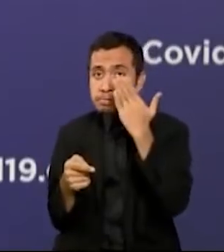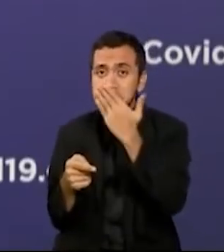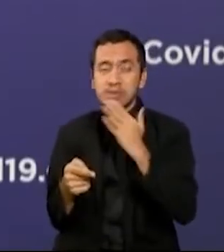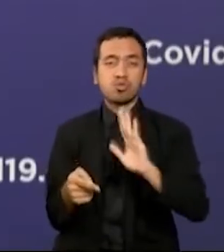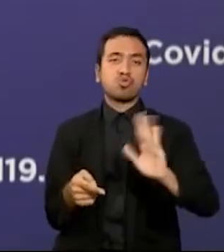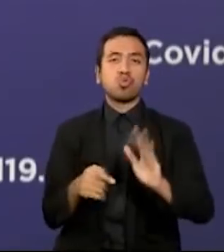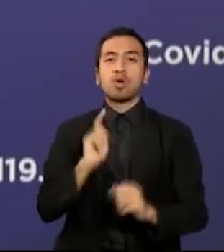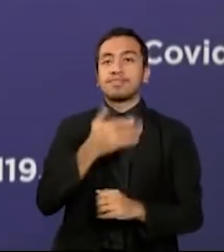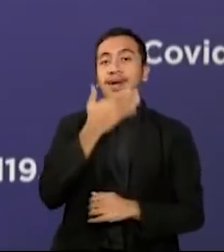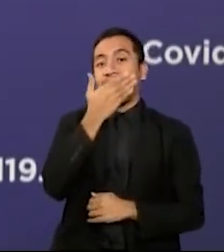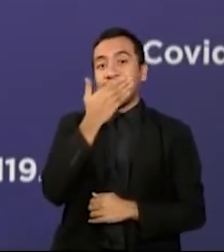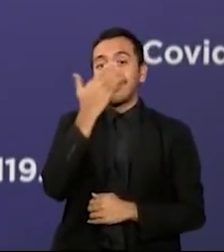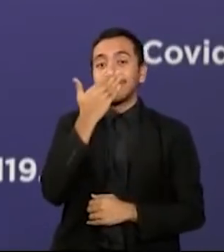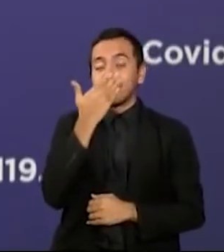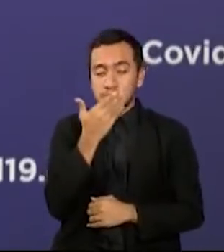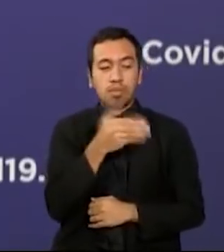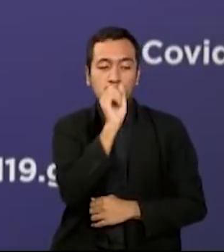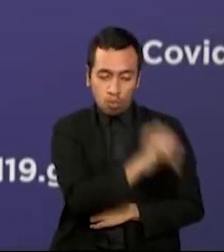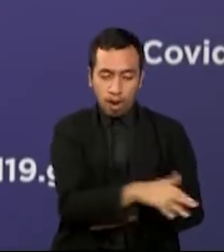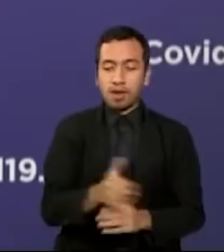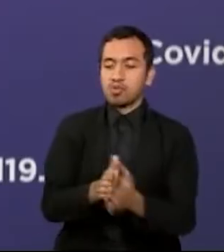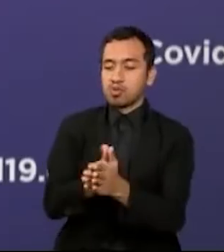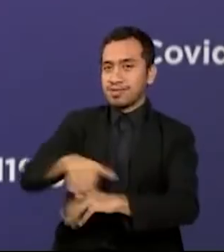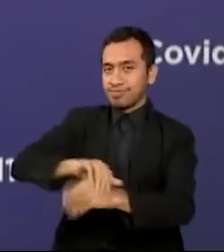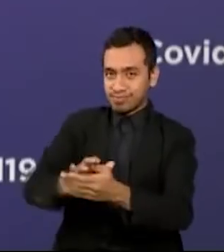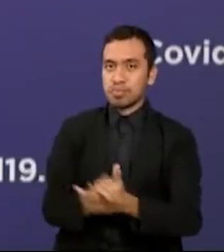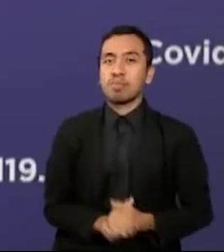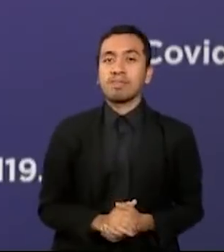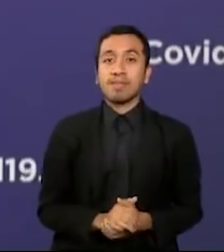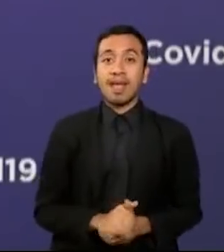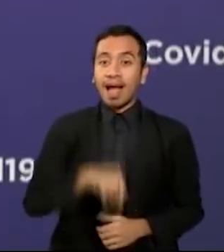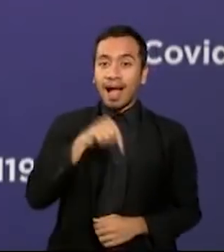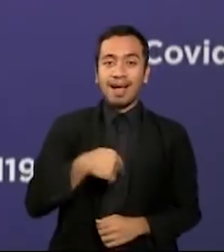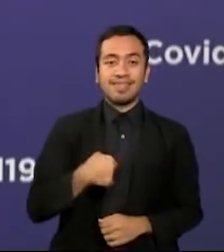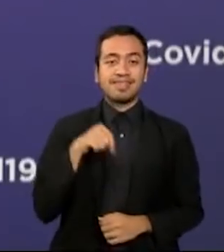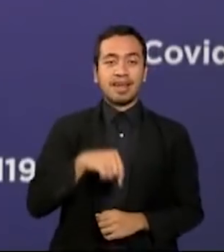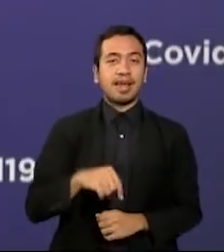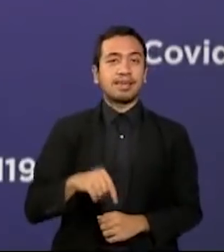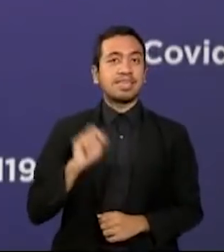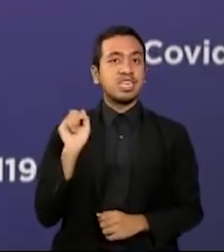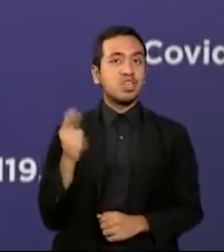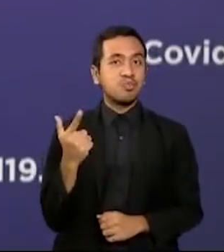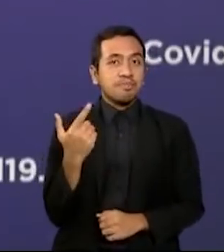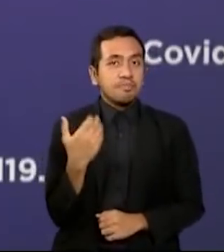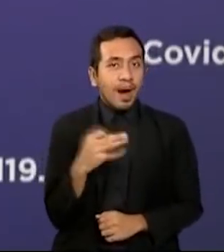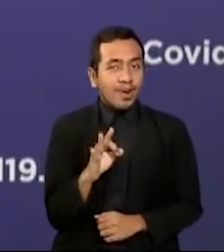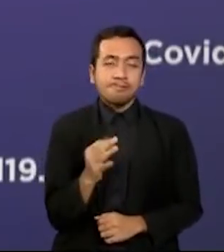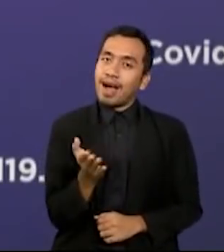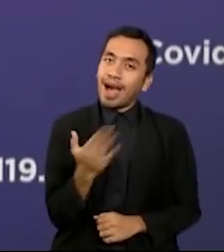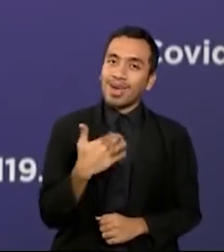Saudara-saudari, dalam masa adaptasi kebiasaan baru ini, mari kita budayakan memakai masker di tempat